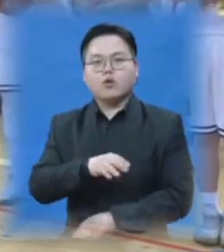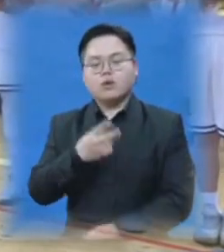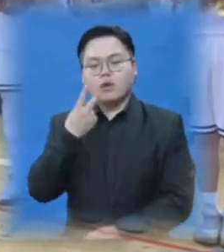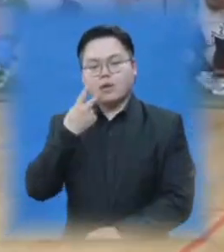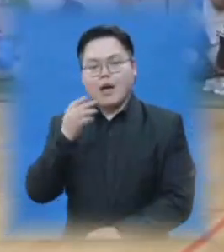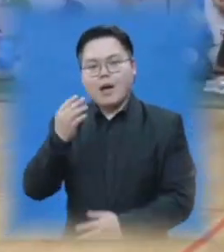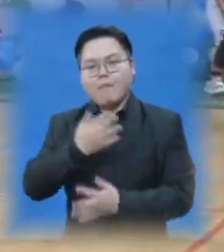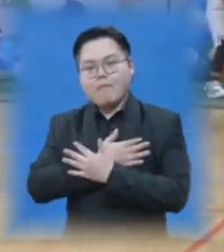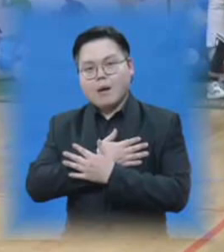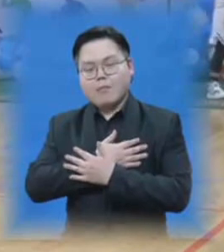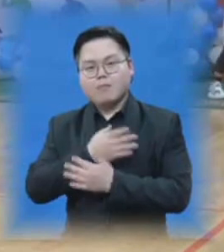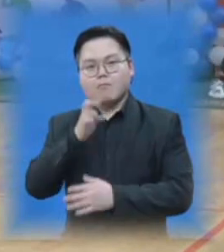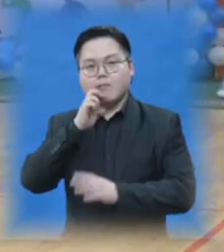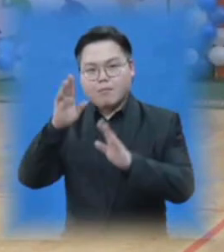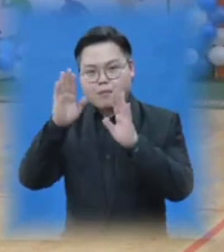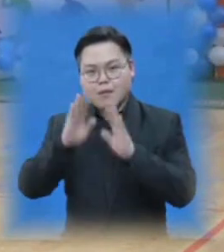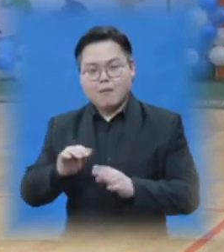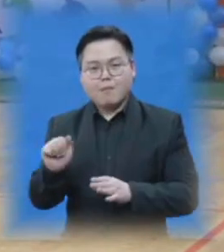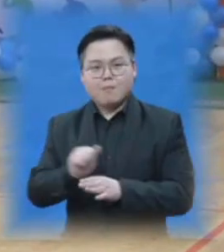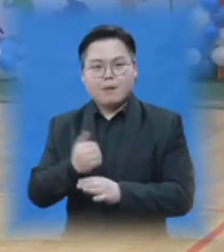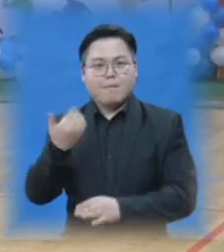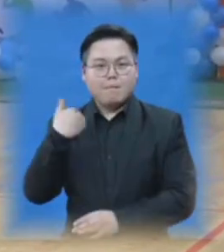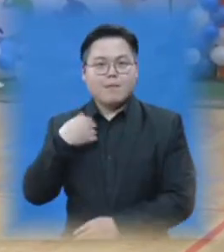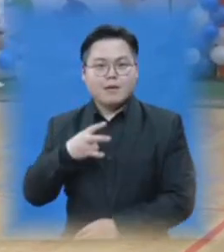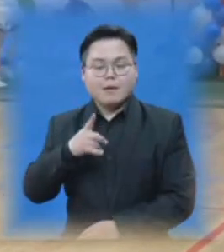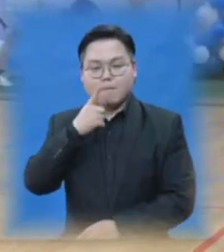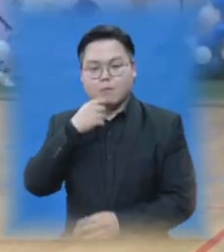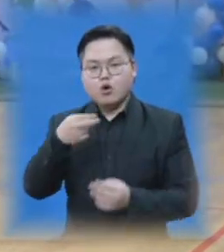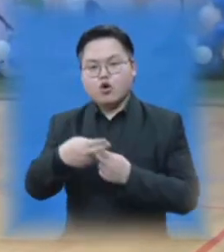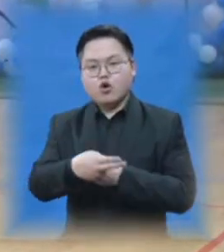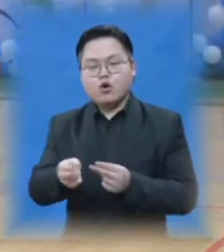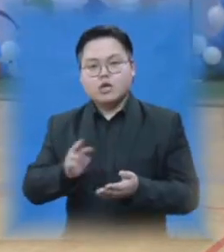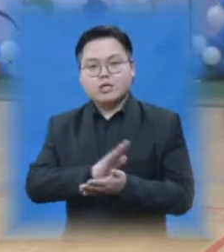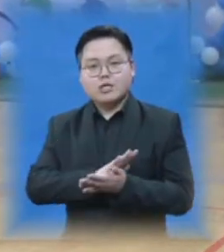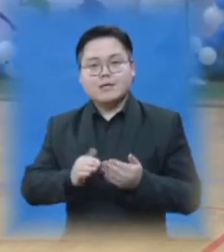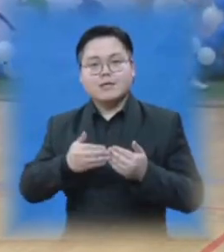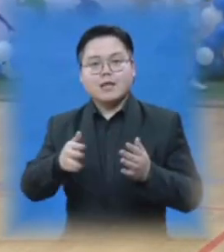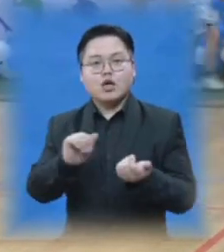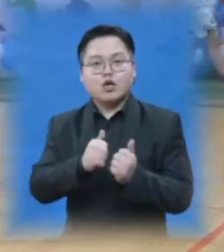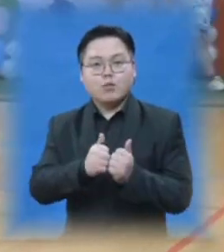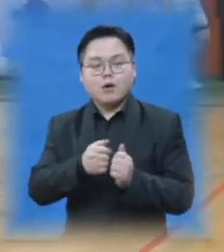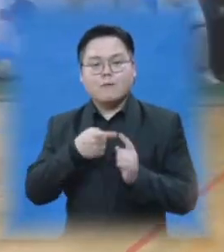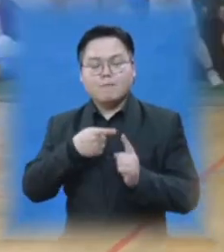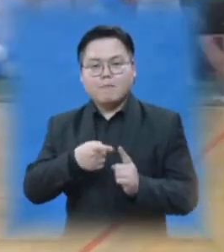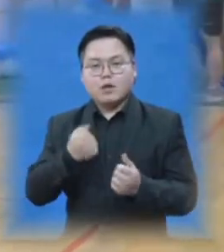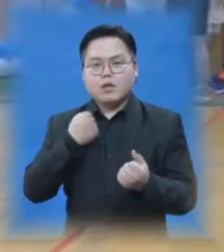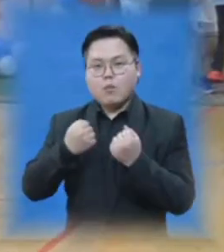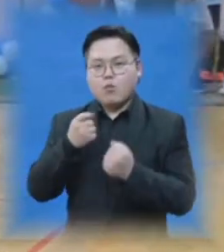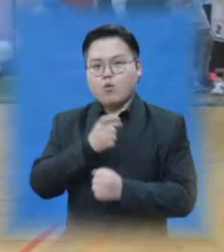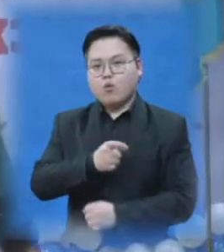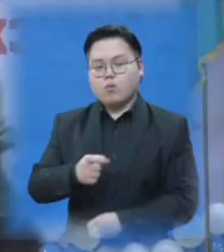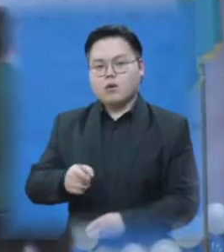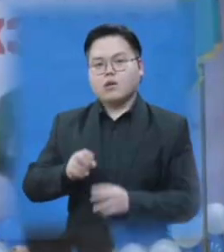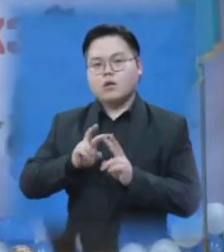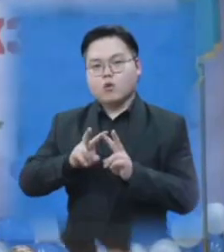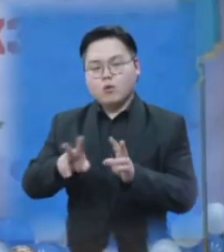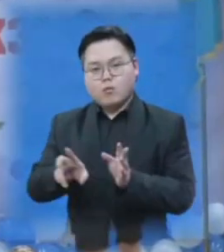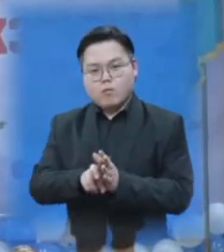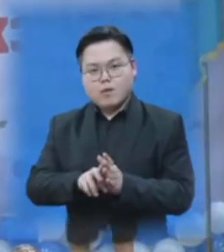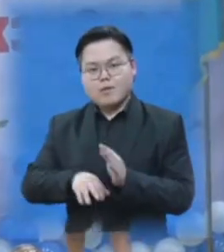бэлтгэл сургуульд хийдэг байсан гэдгийг хэлж байна. Ийхүү спорт залны хүртээмж нэмэгдснээр тамирчид маань бэлтгэлээ тогтмол хийн. Үүнийг дагаад